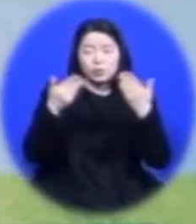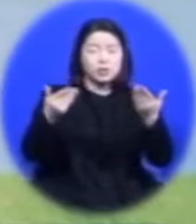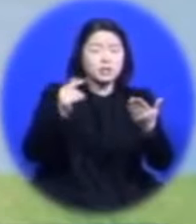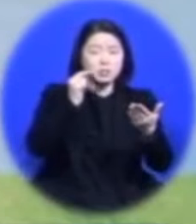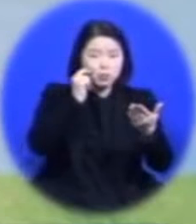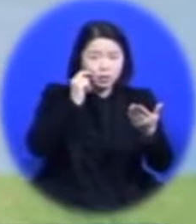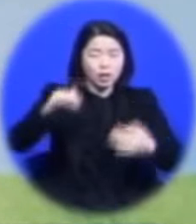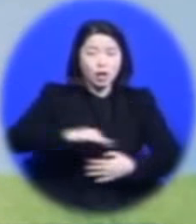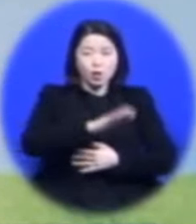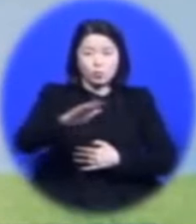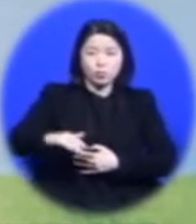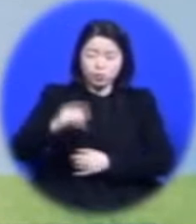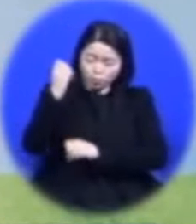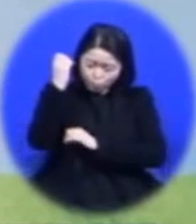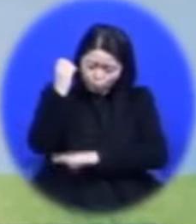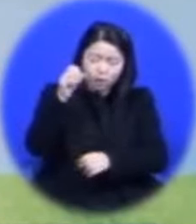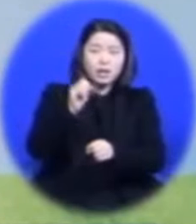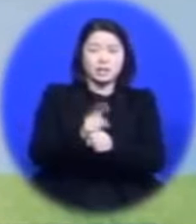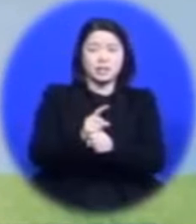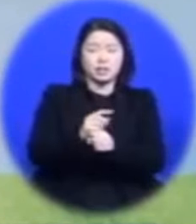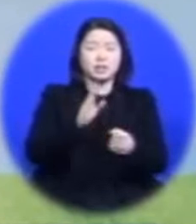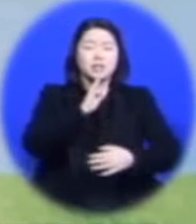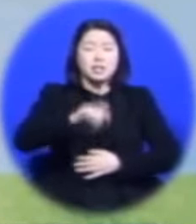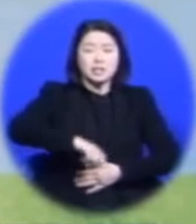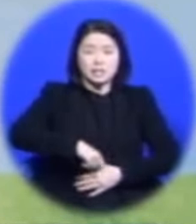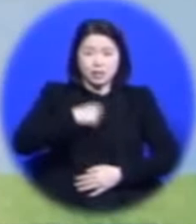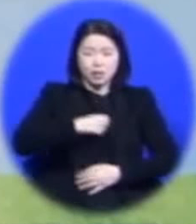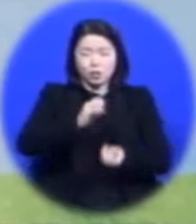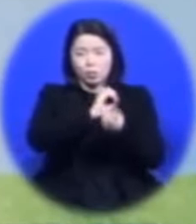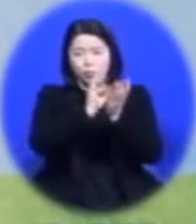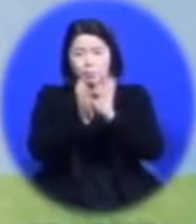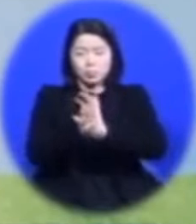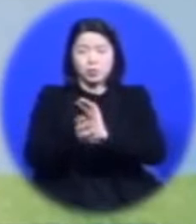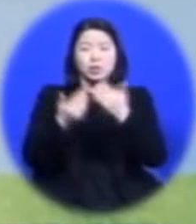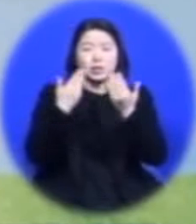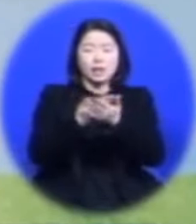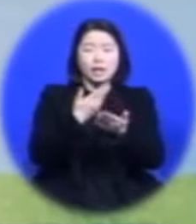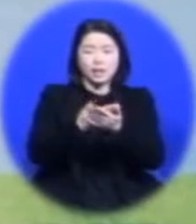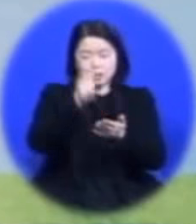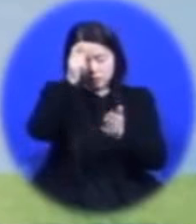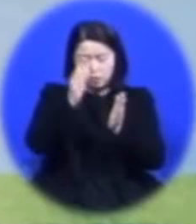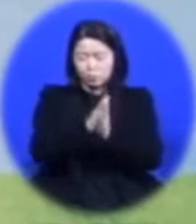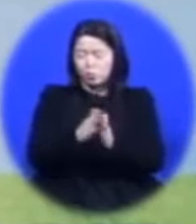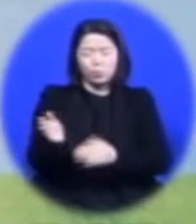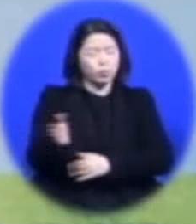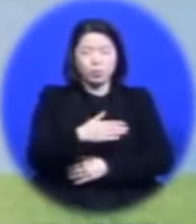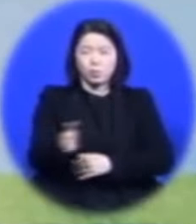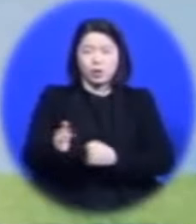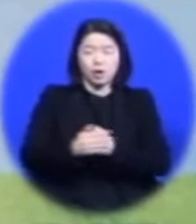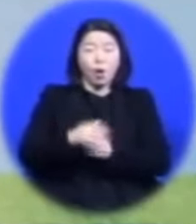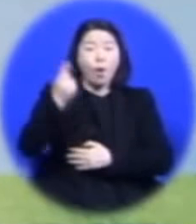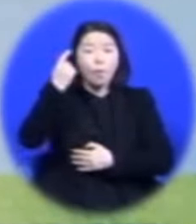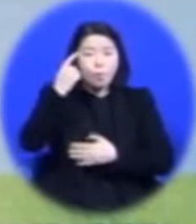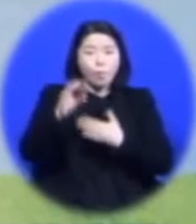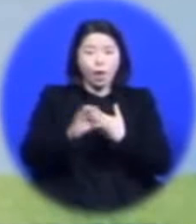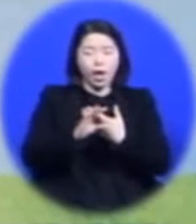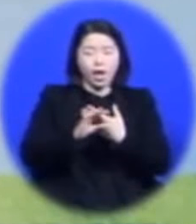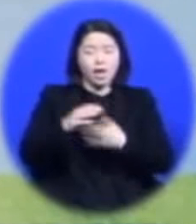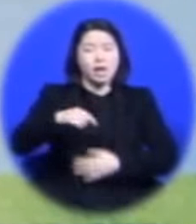우리 본성에는 정의가 꽃을 피우게 해 달라는 기도가 없어요 왜 아